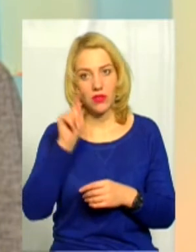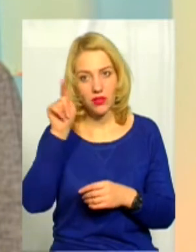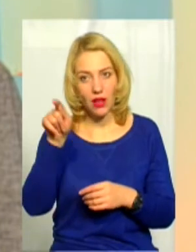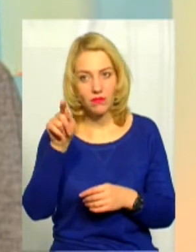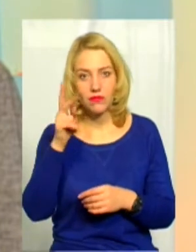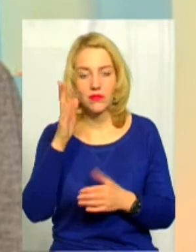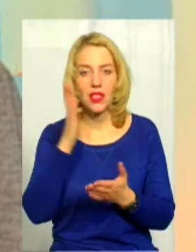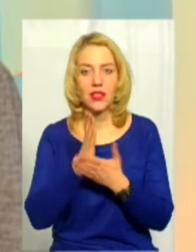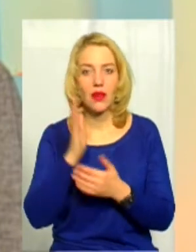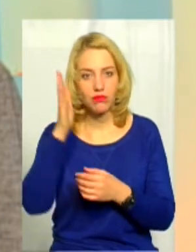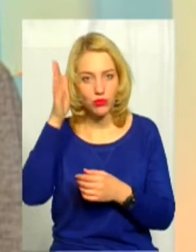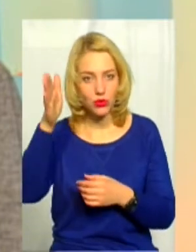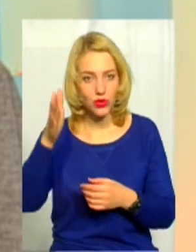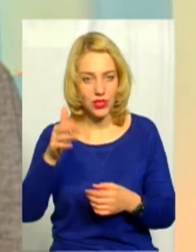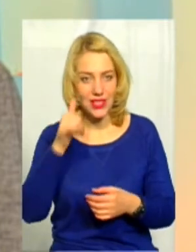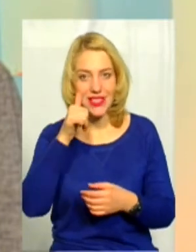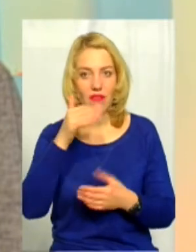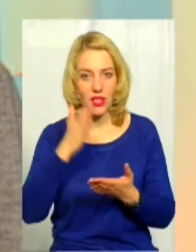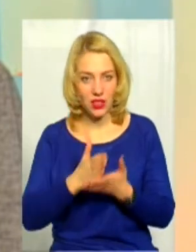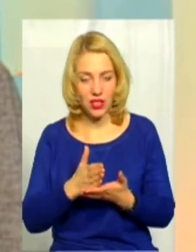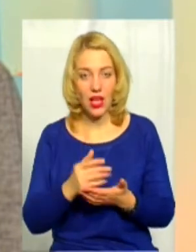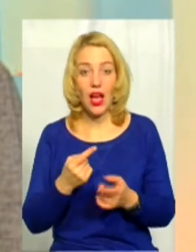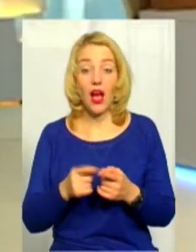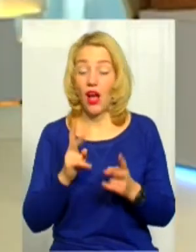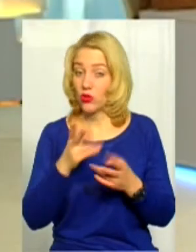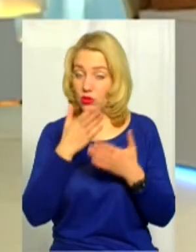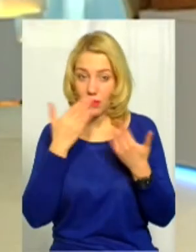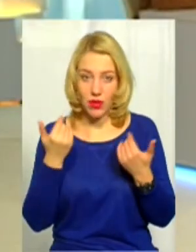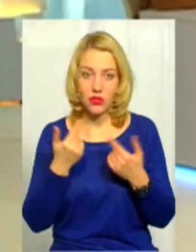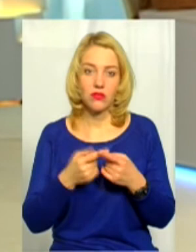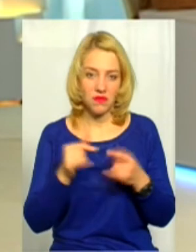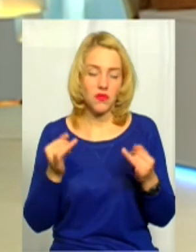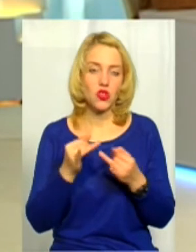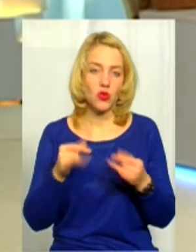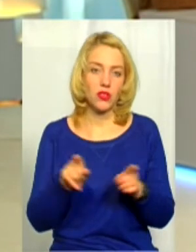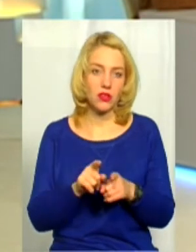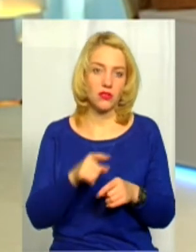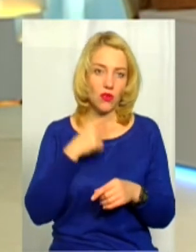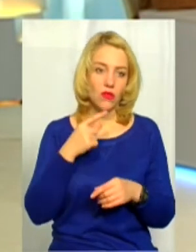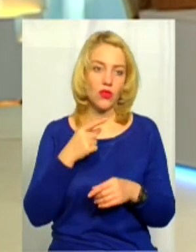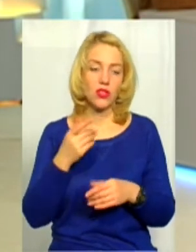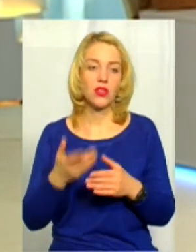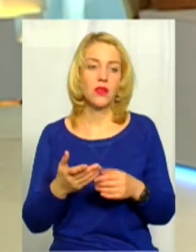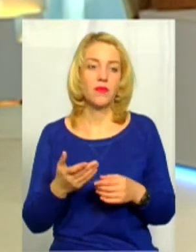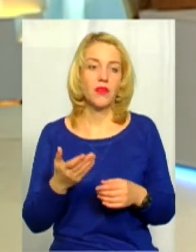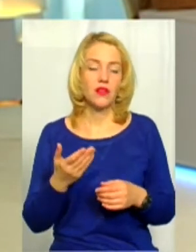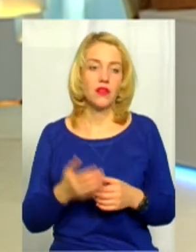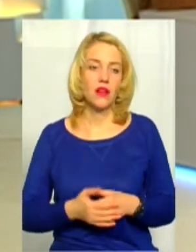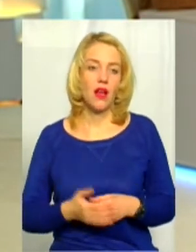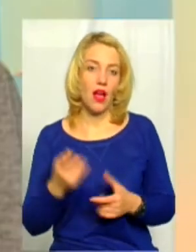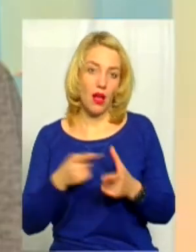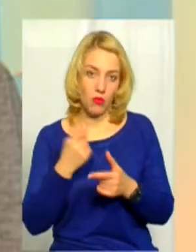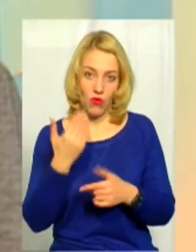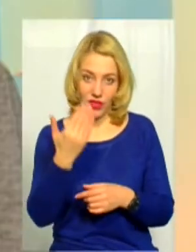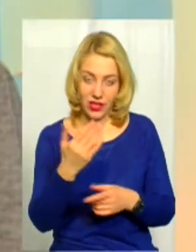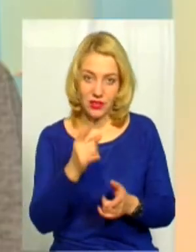хто не побачить, на превеликий жаль, це... Історія так придумала, Дарвін це довів. Мамонти, динозаври, вони мушують вимити. Або ви